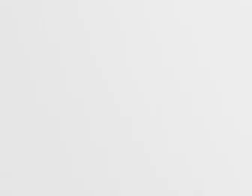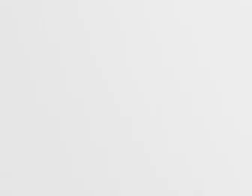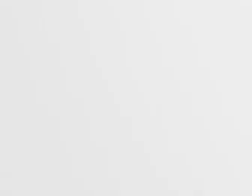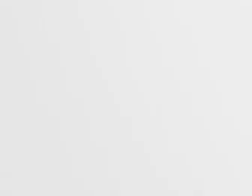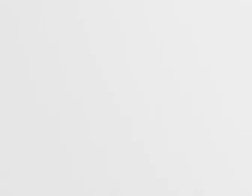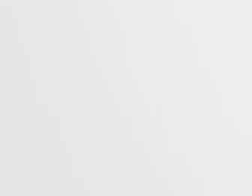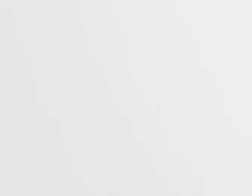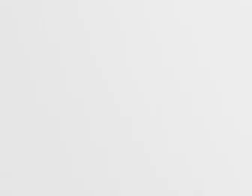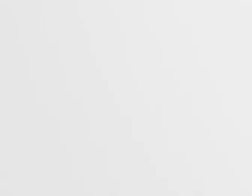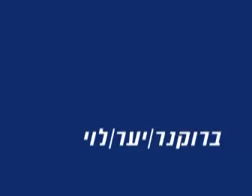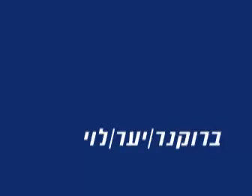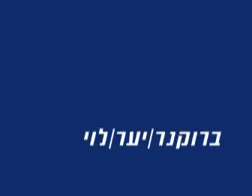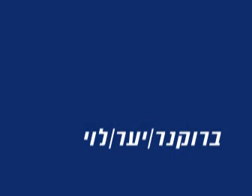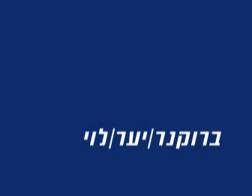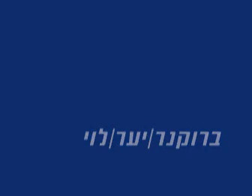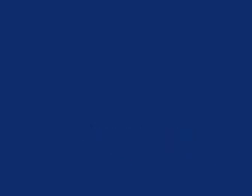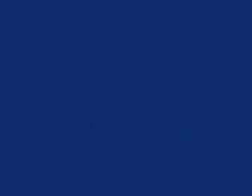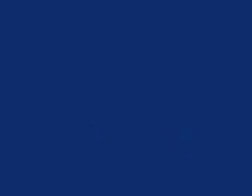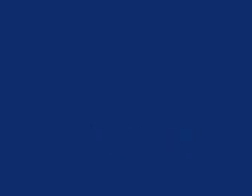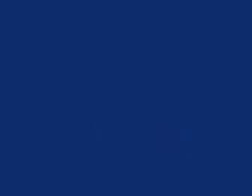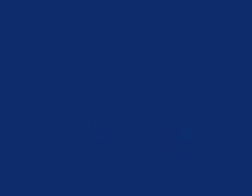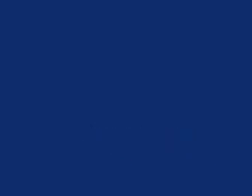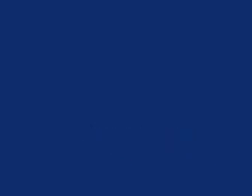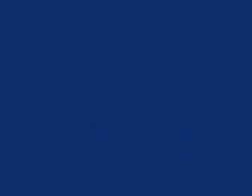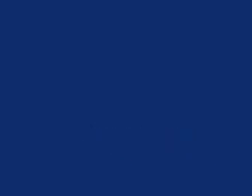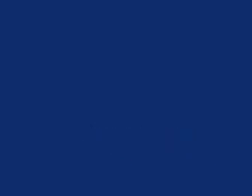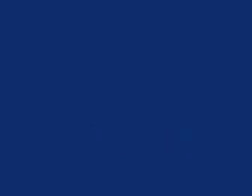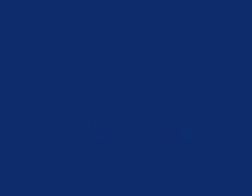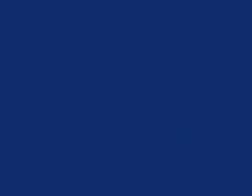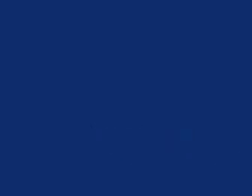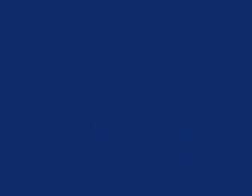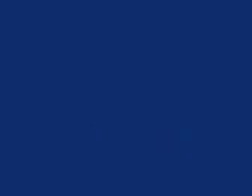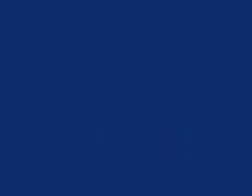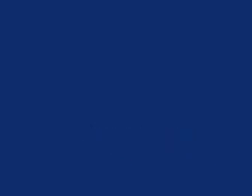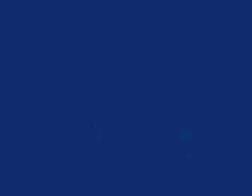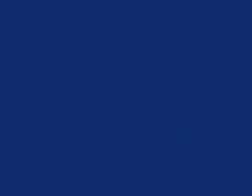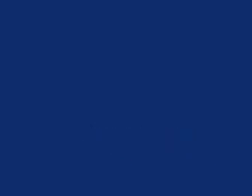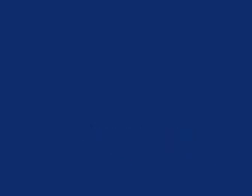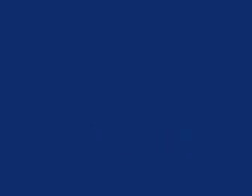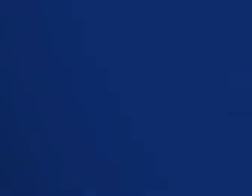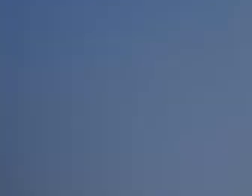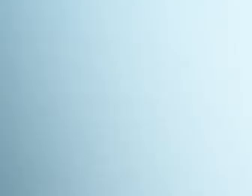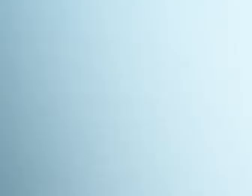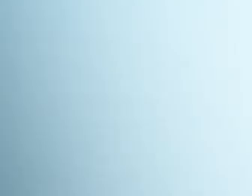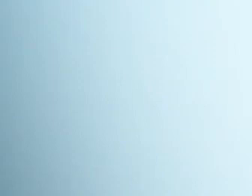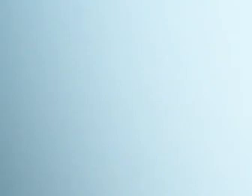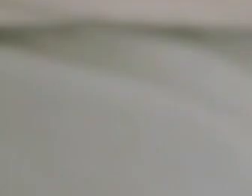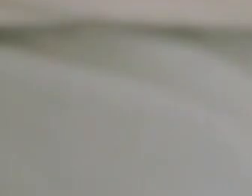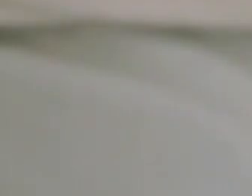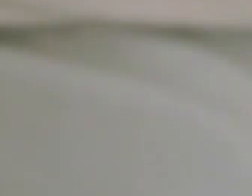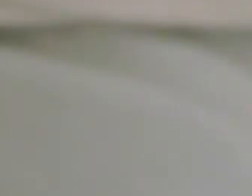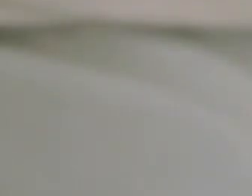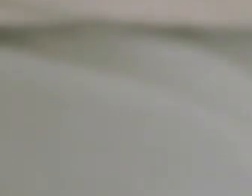התחזית בחסות מסי יכול להתפשר על הפנסיה שלו, אתה לא, גם בפנסיה. טוב שיש מגדל